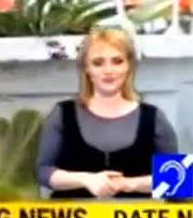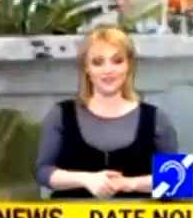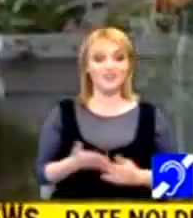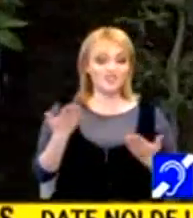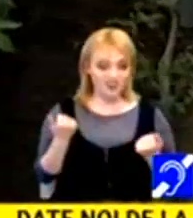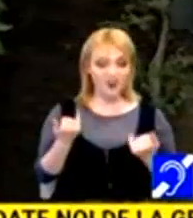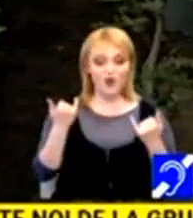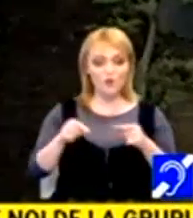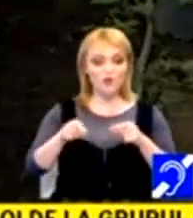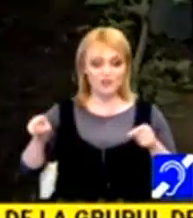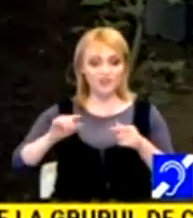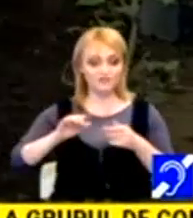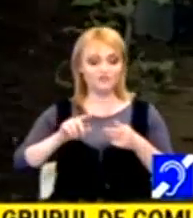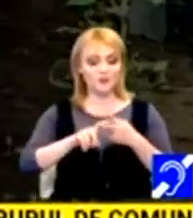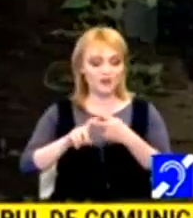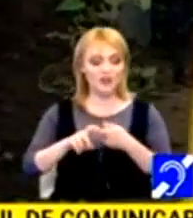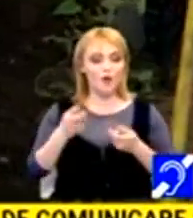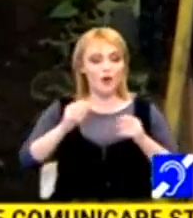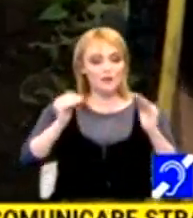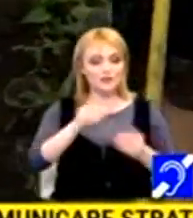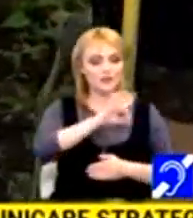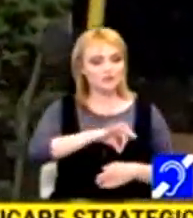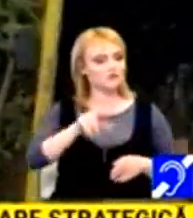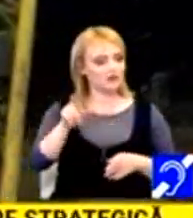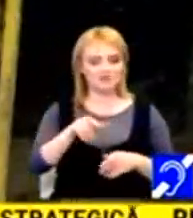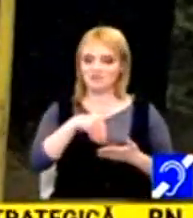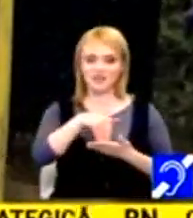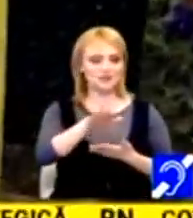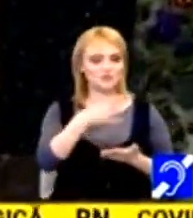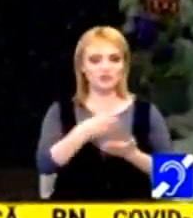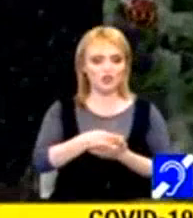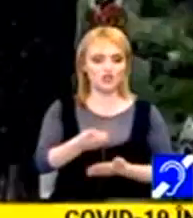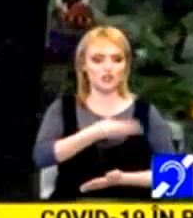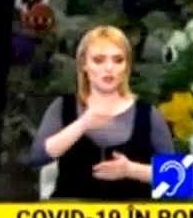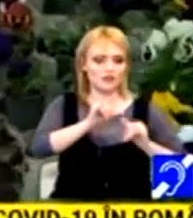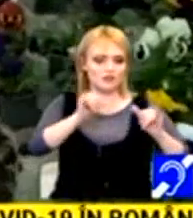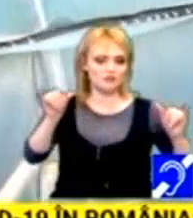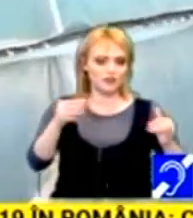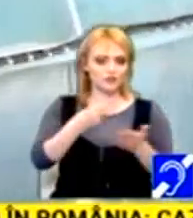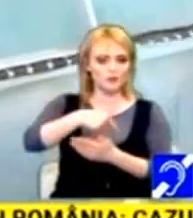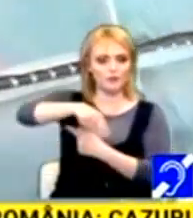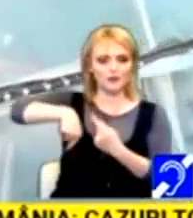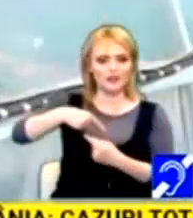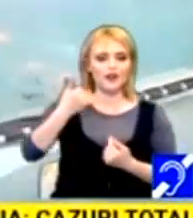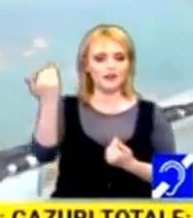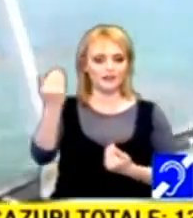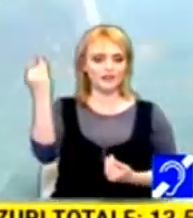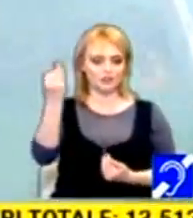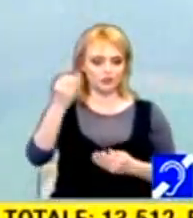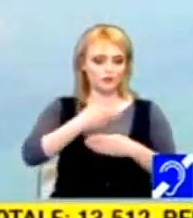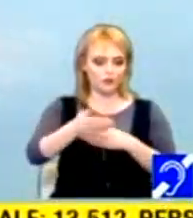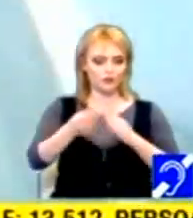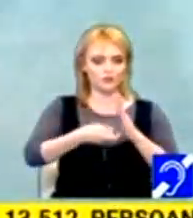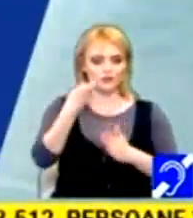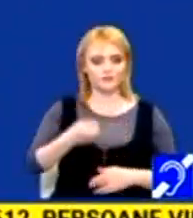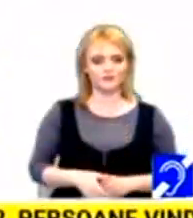ciuda faptului că pandemia le-a mai tăiat din venituri, tinerii nu renunță la dorința de a se extinde. Povestea lor o aflați mai târziu în